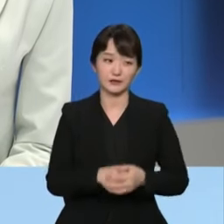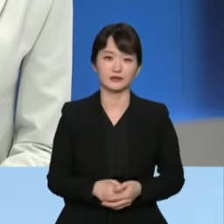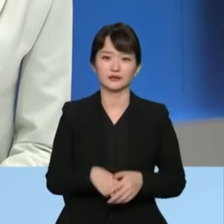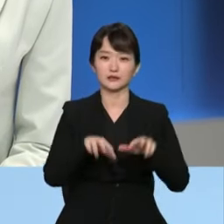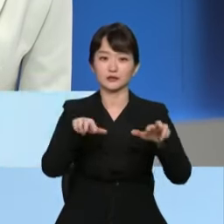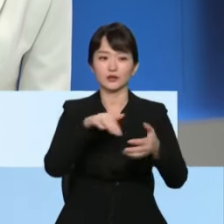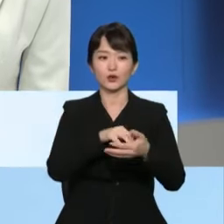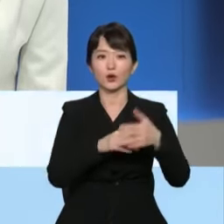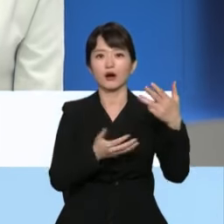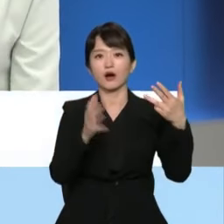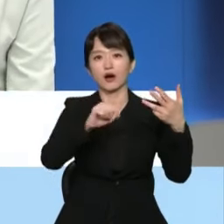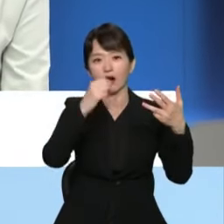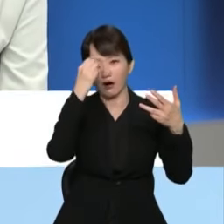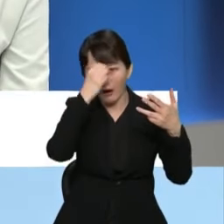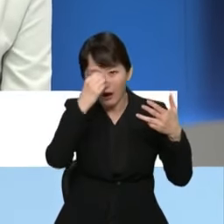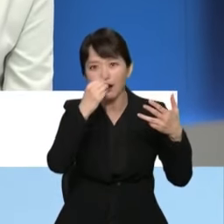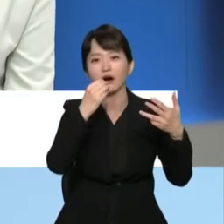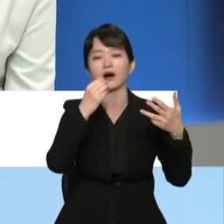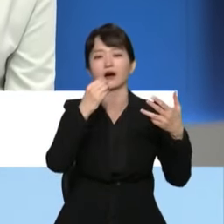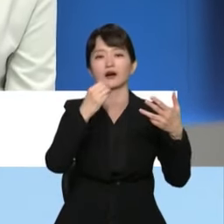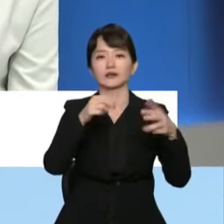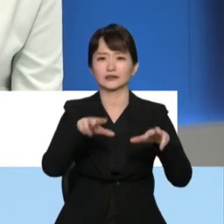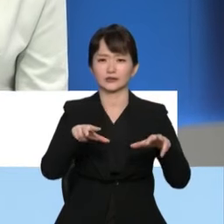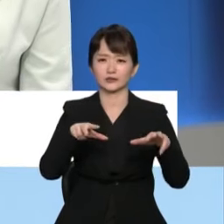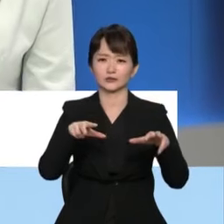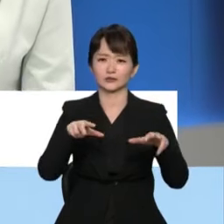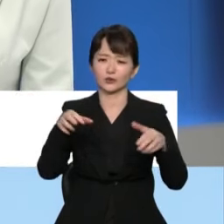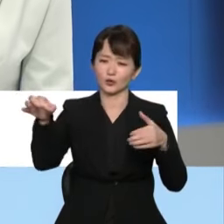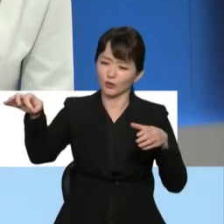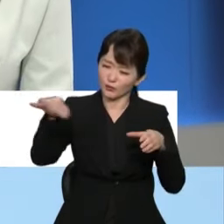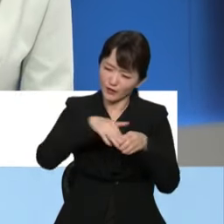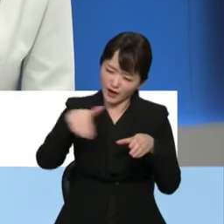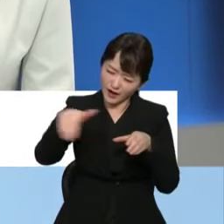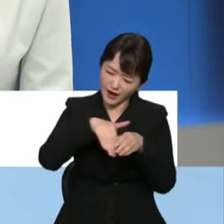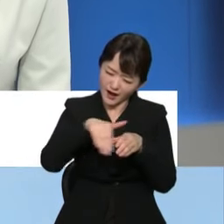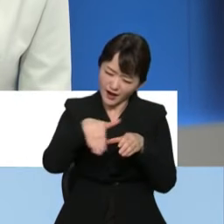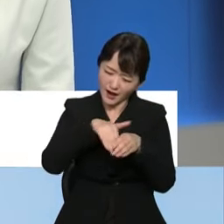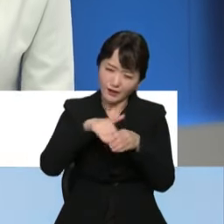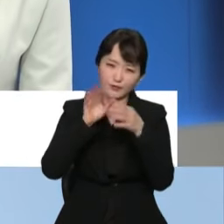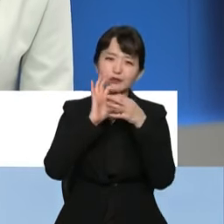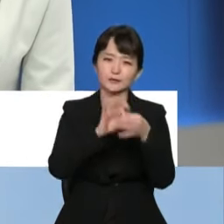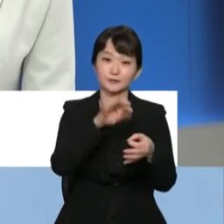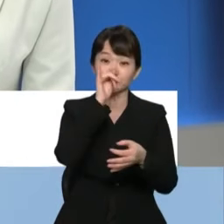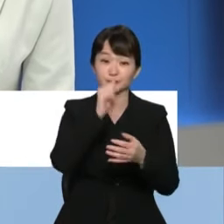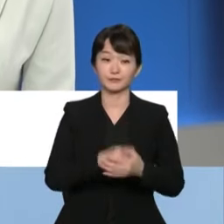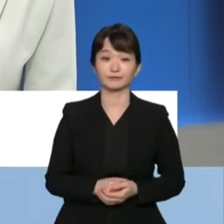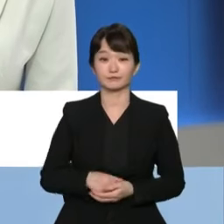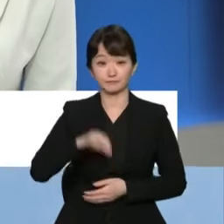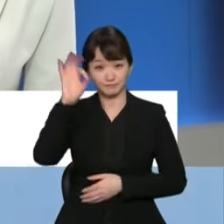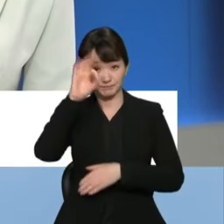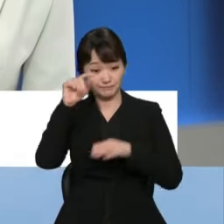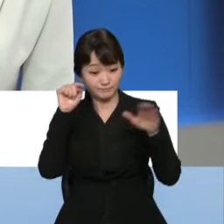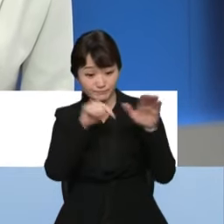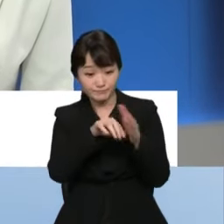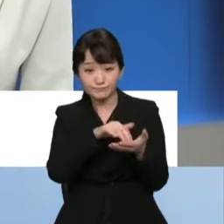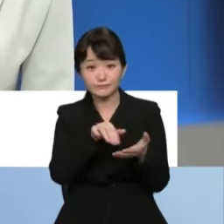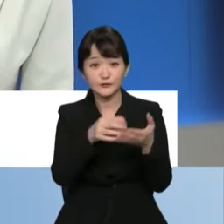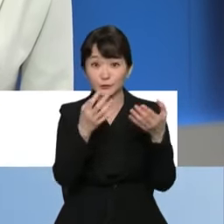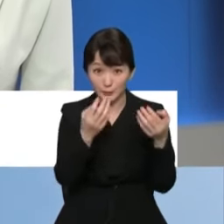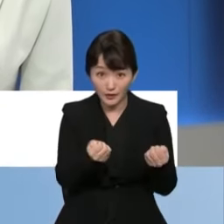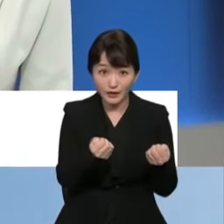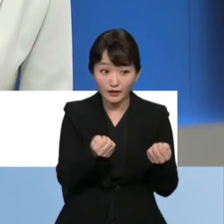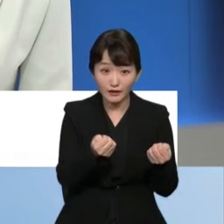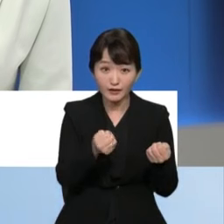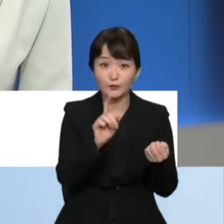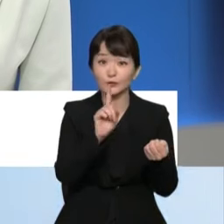8억이 넘었습니다 와 지금도 계속 들어오고 있고요 아 그래요 그 찾아오시는 분들도 더 많을 많아졌을